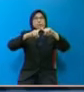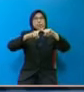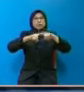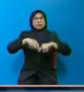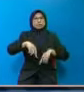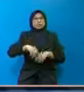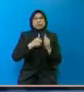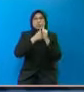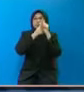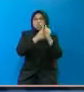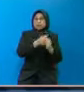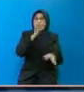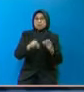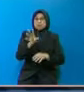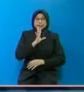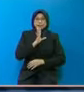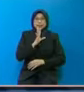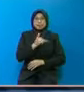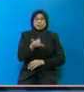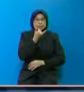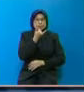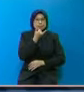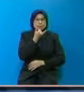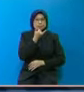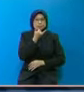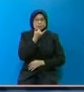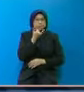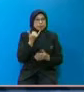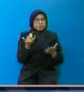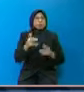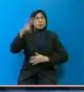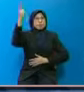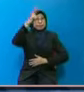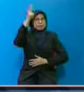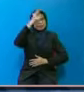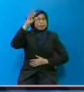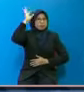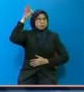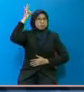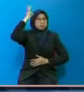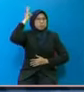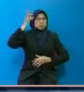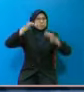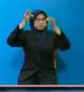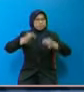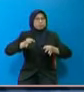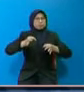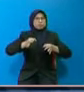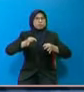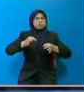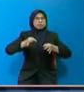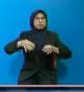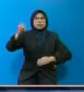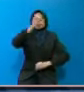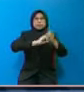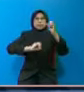saya tertakluk kepada kalau saya bercakap tidak benar, bahawa kerajaan persekutuan memutuskan tidak